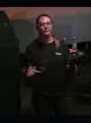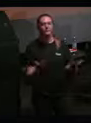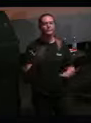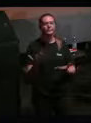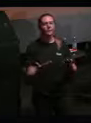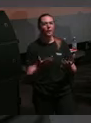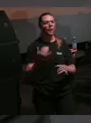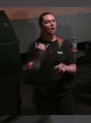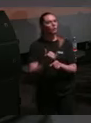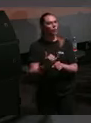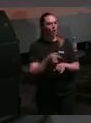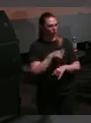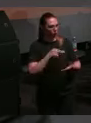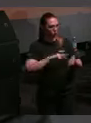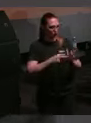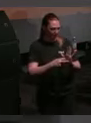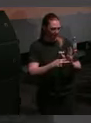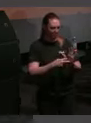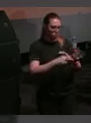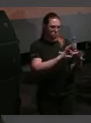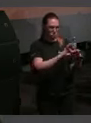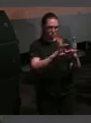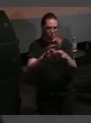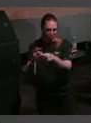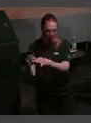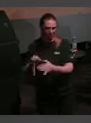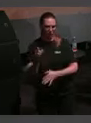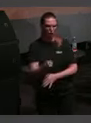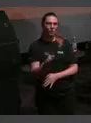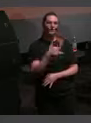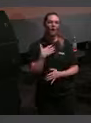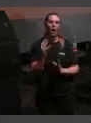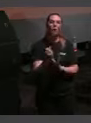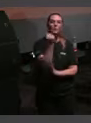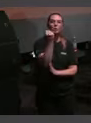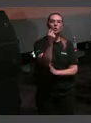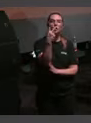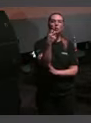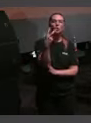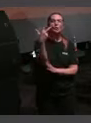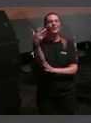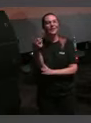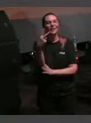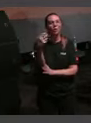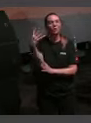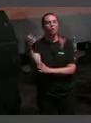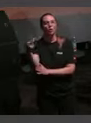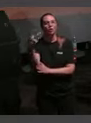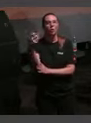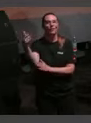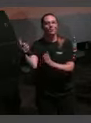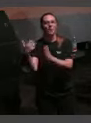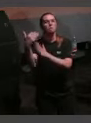hele systemet sydd sammen på med tanke på at vi har veldig ambisjoner for 2030, 2040, 2050, ofte